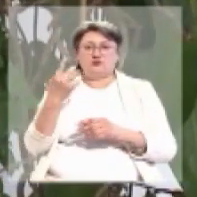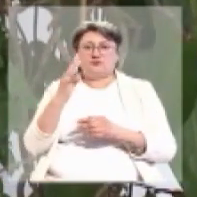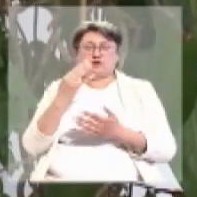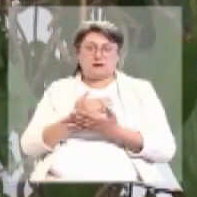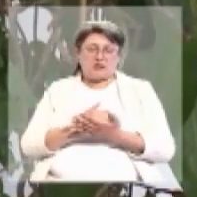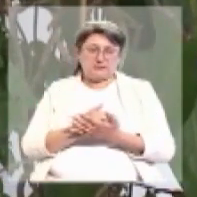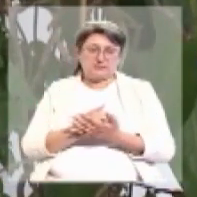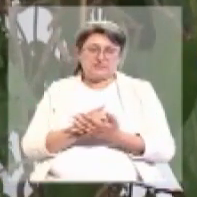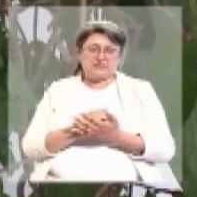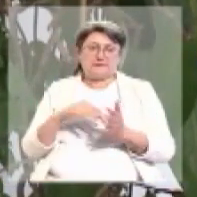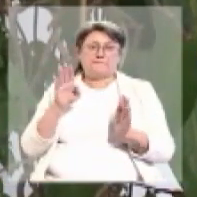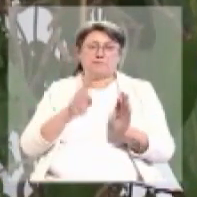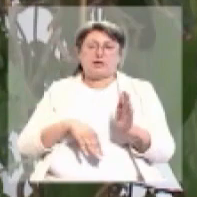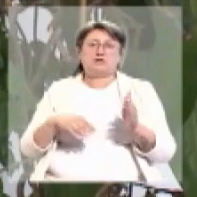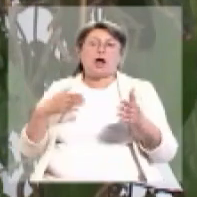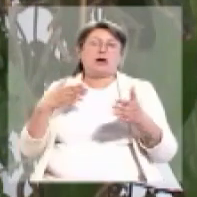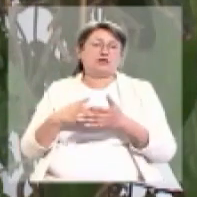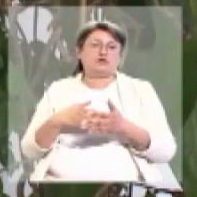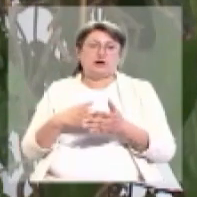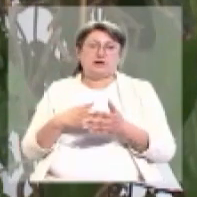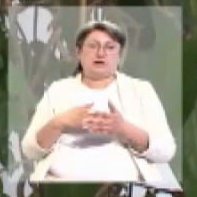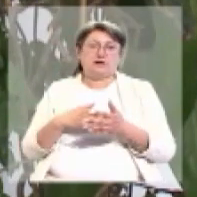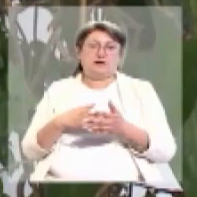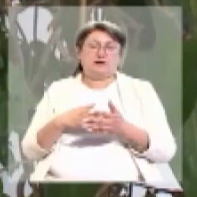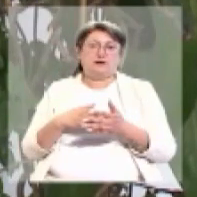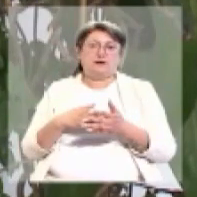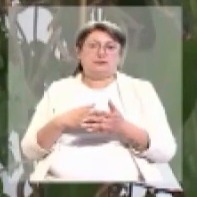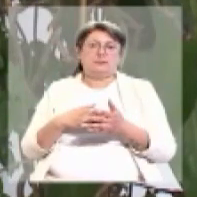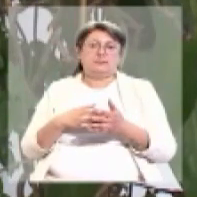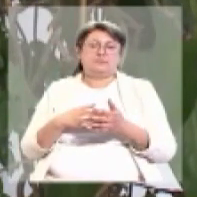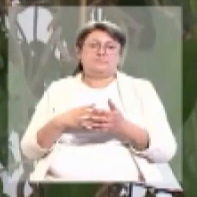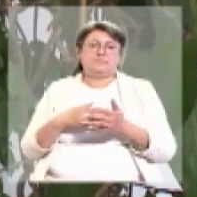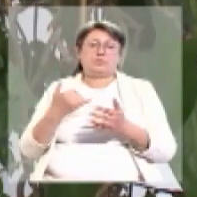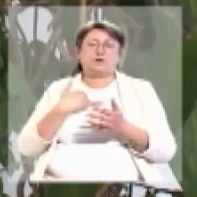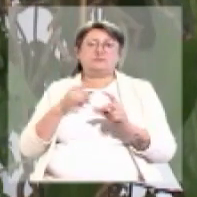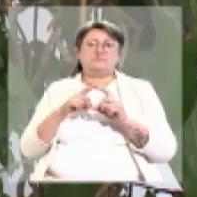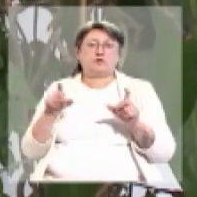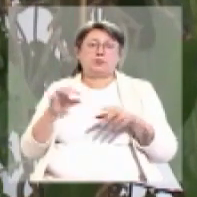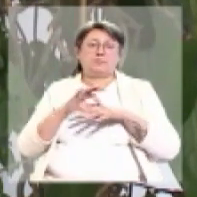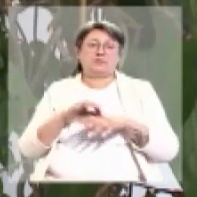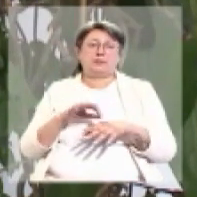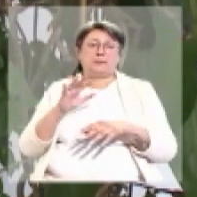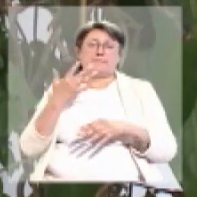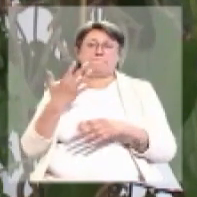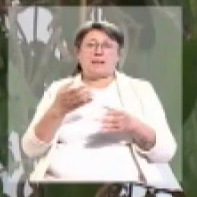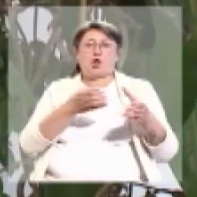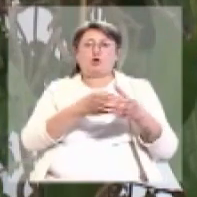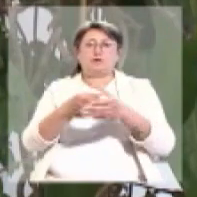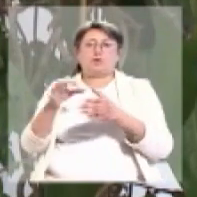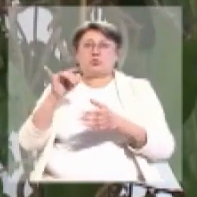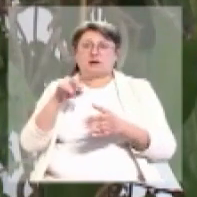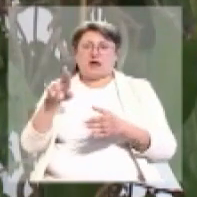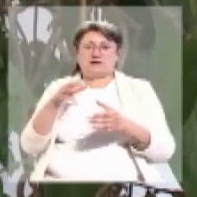4 класс без ограничений. У нас в школе организовано 5 отрядов